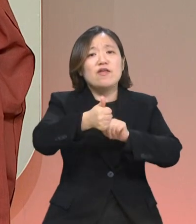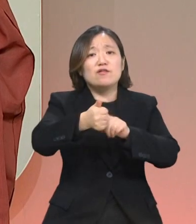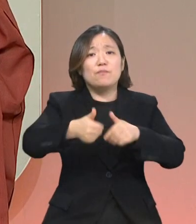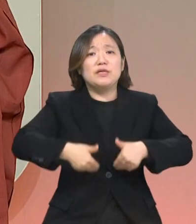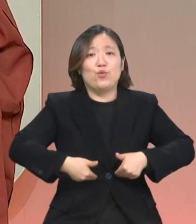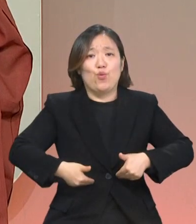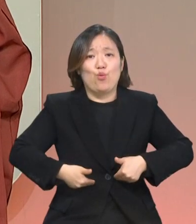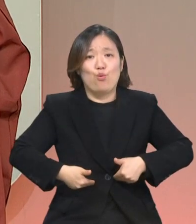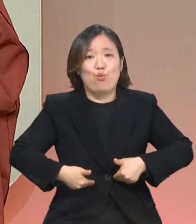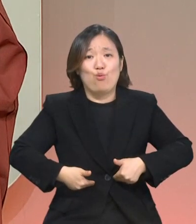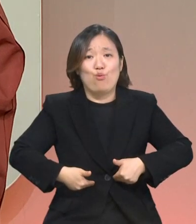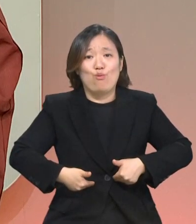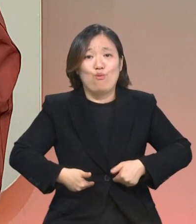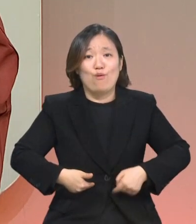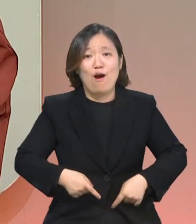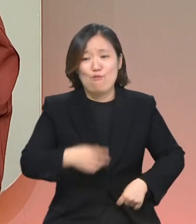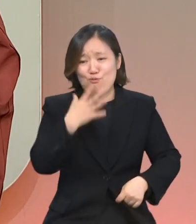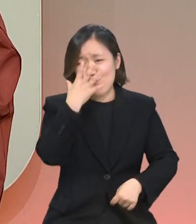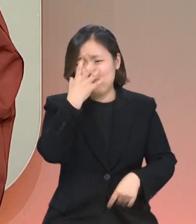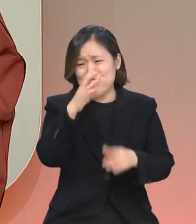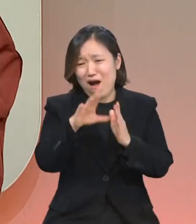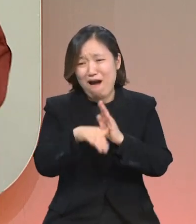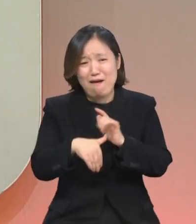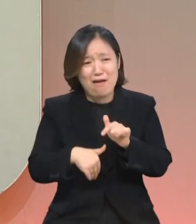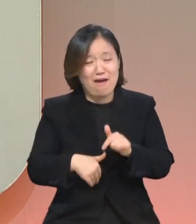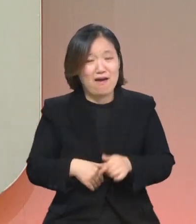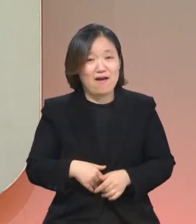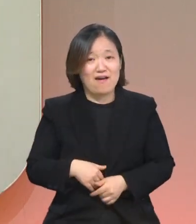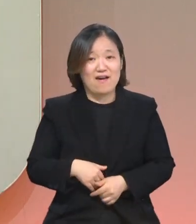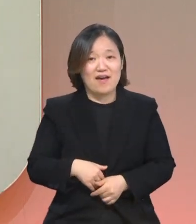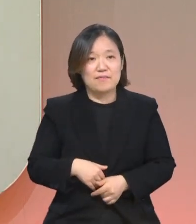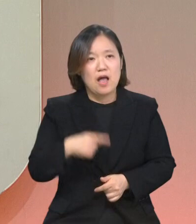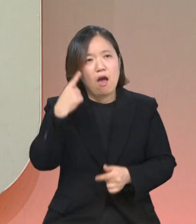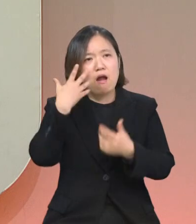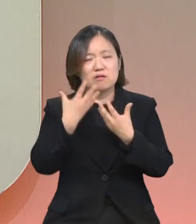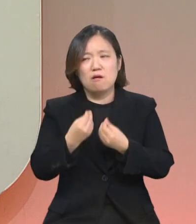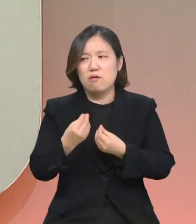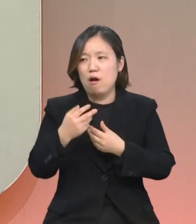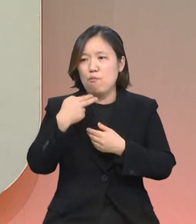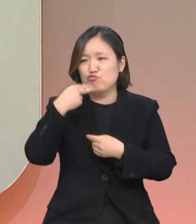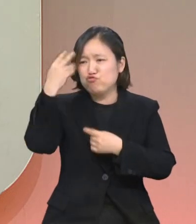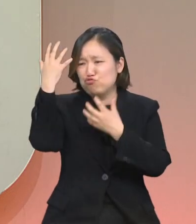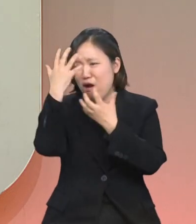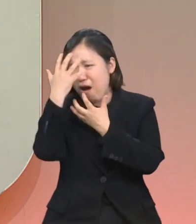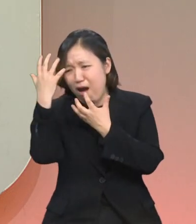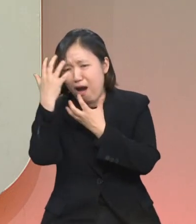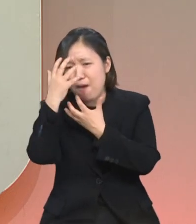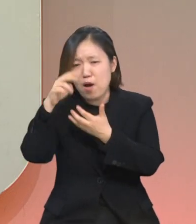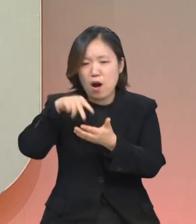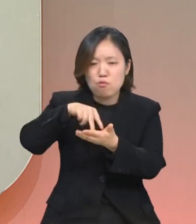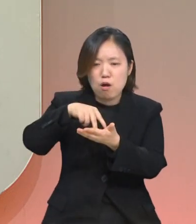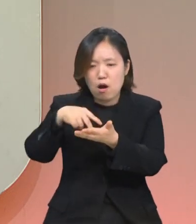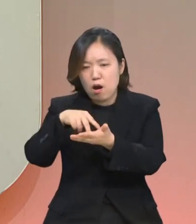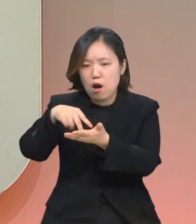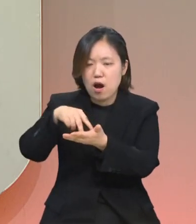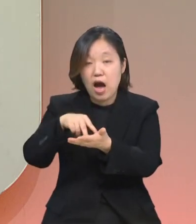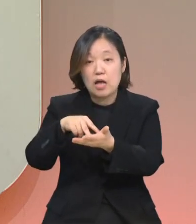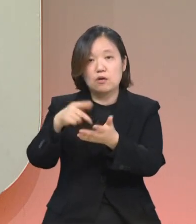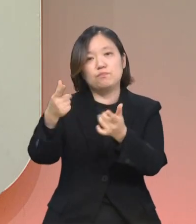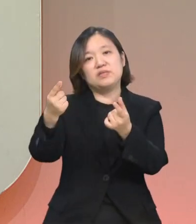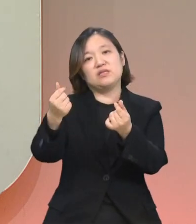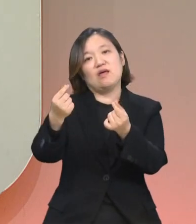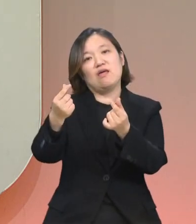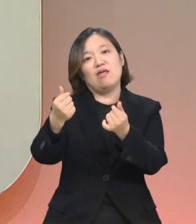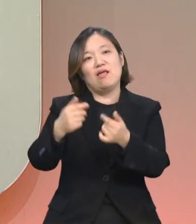마치 취한 사람의 몸을 가누지 못하듯이 한번 우울증 심각한 삶이